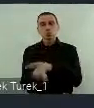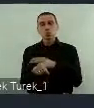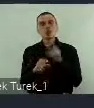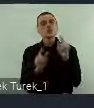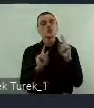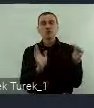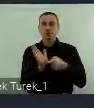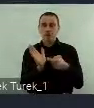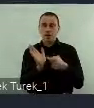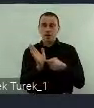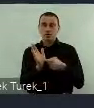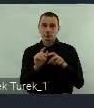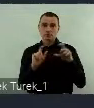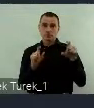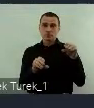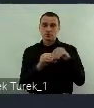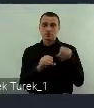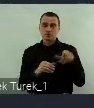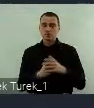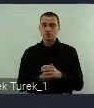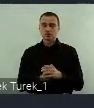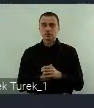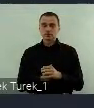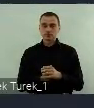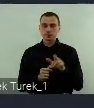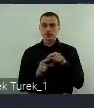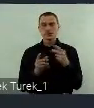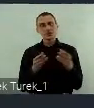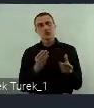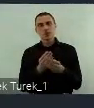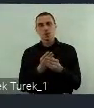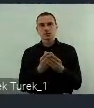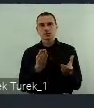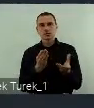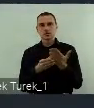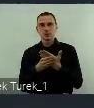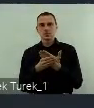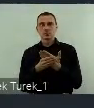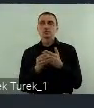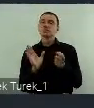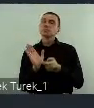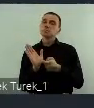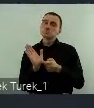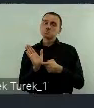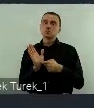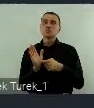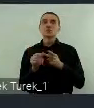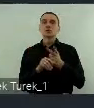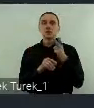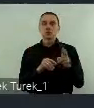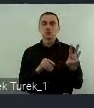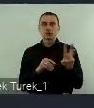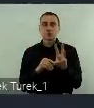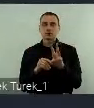ten obowiązek tej ustawie jest tak zwany załącznik to jest wytyczne dla dostępności stron internetowych to się nazywa